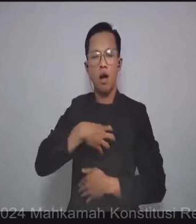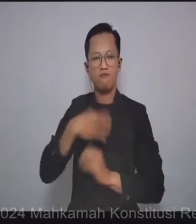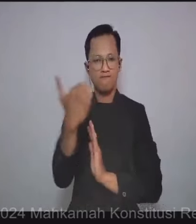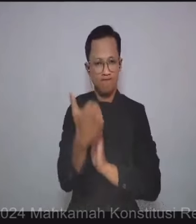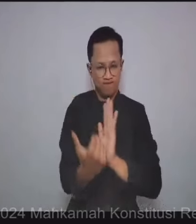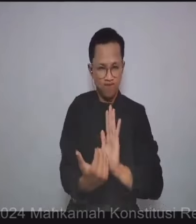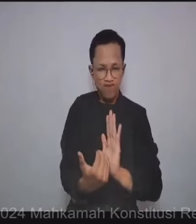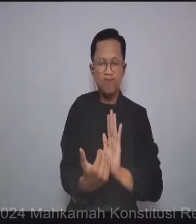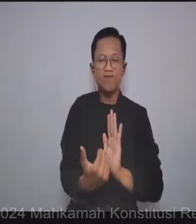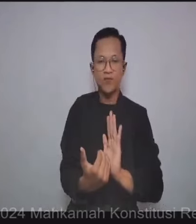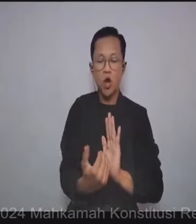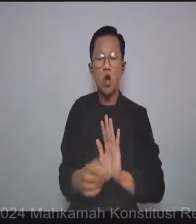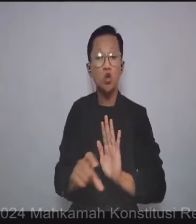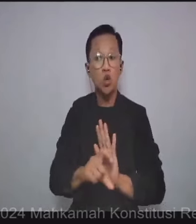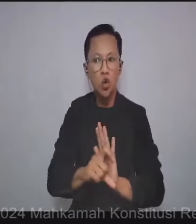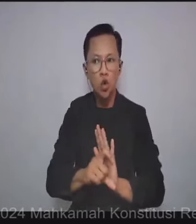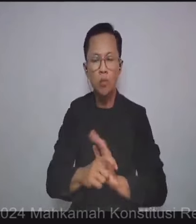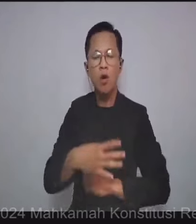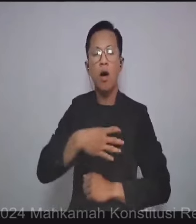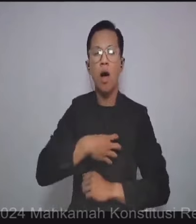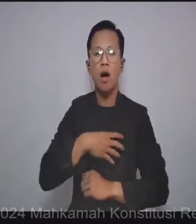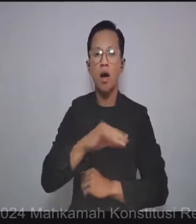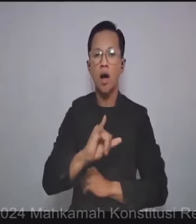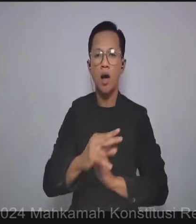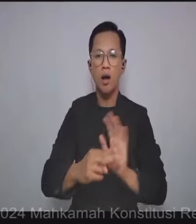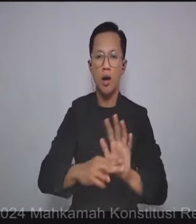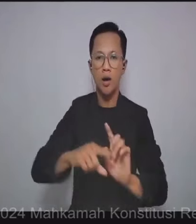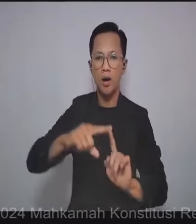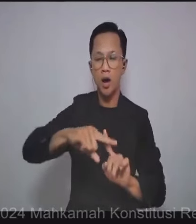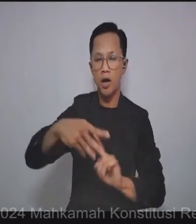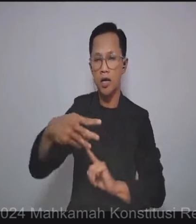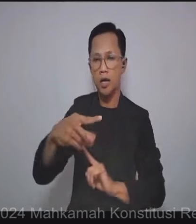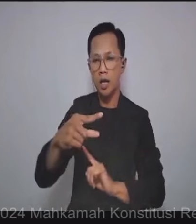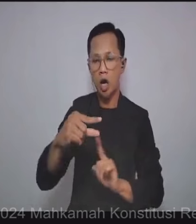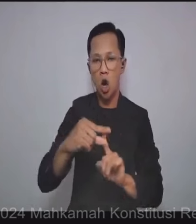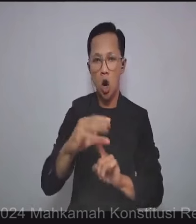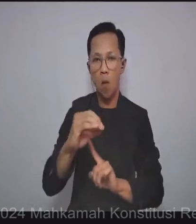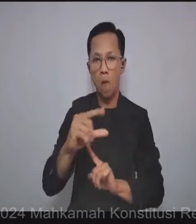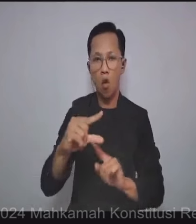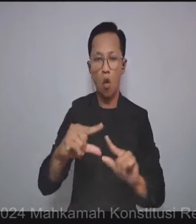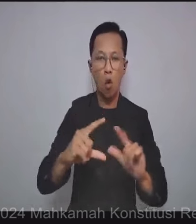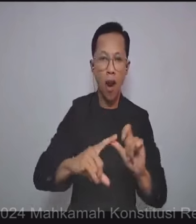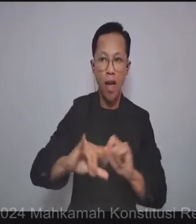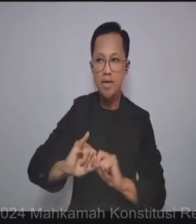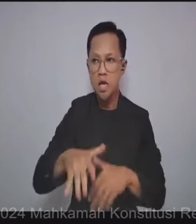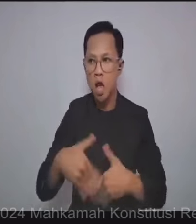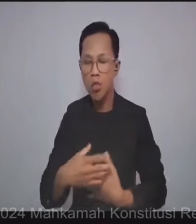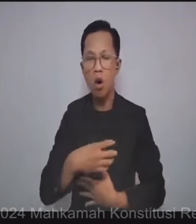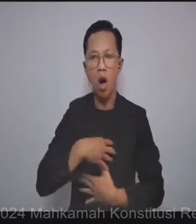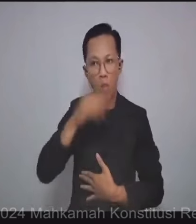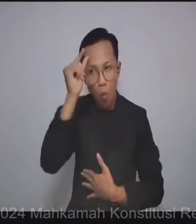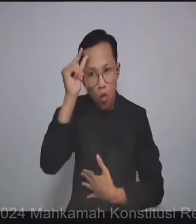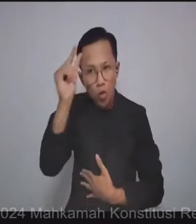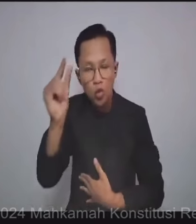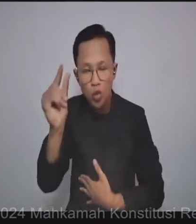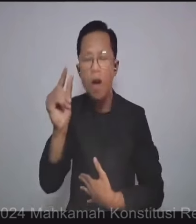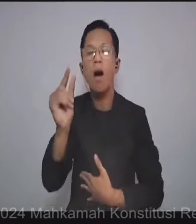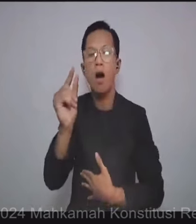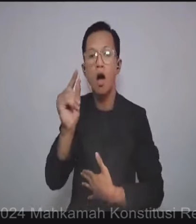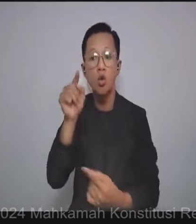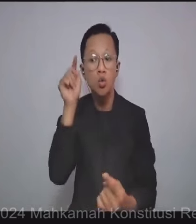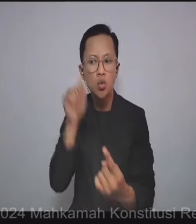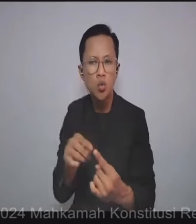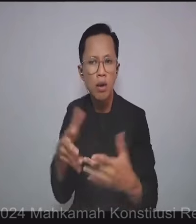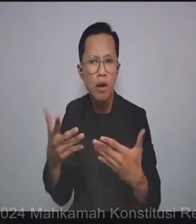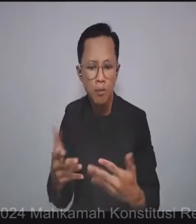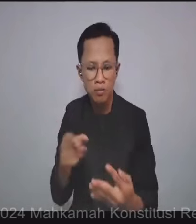seperti hak interpelasi hak angket dan hak menyatakan pendapat guna memastikan seluruh tahapan Pemilu dapat terlaksana